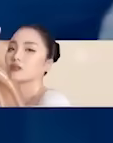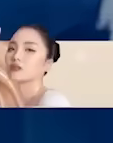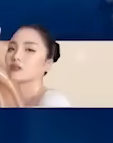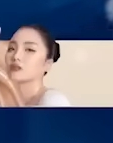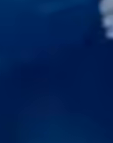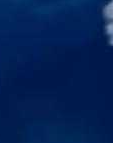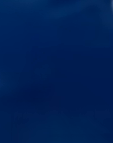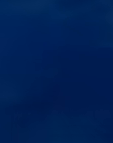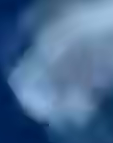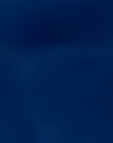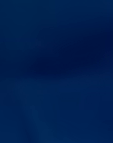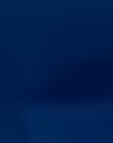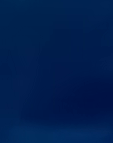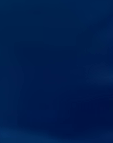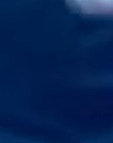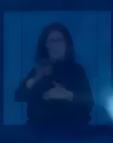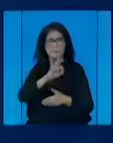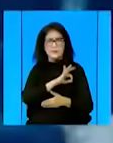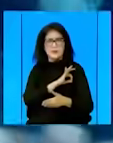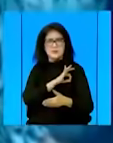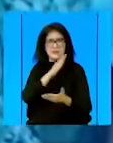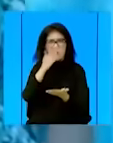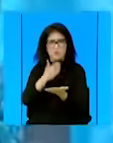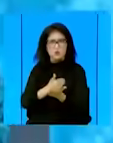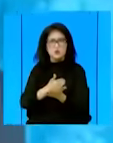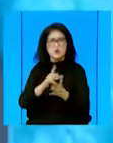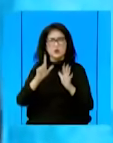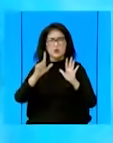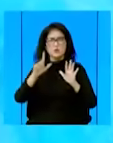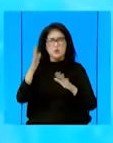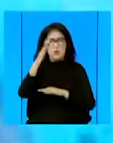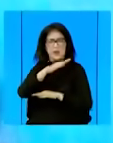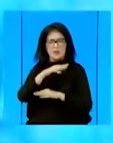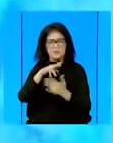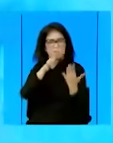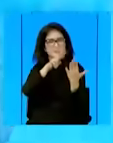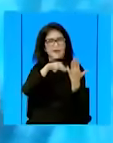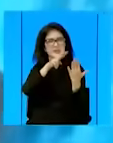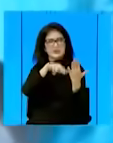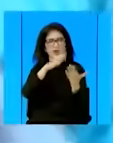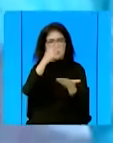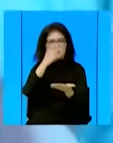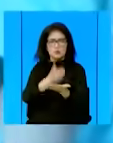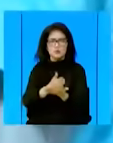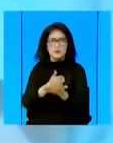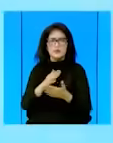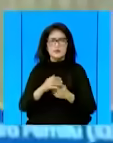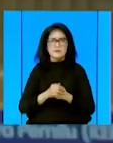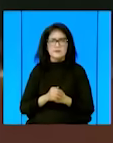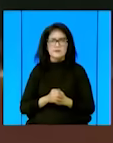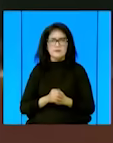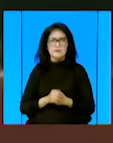akan ditindaklanjuti dengan keputusan Presiden maksimal 7 hari setelah dibacakannya putusan.